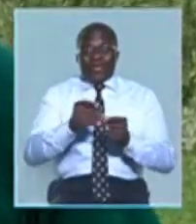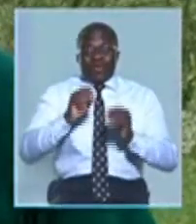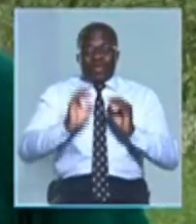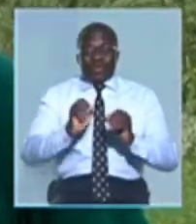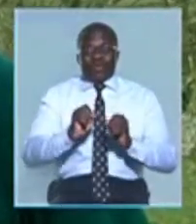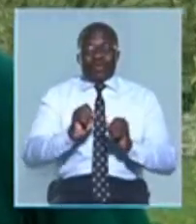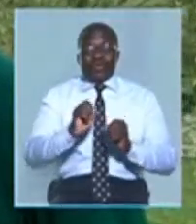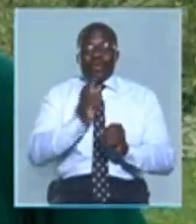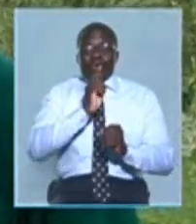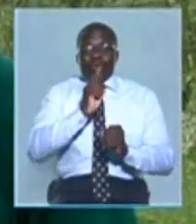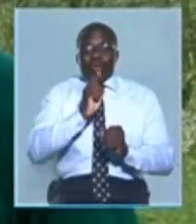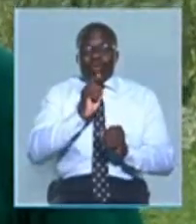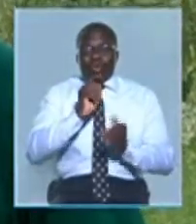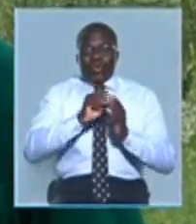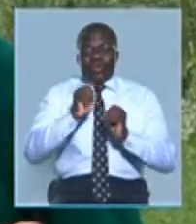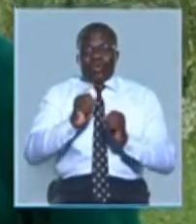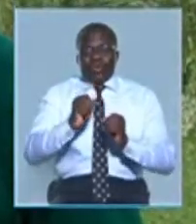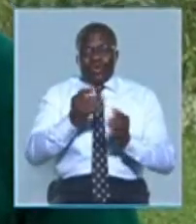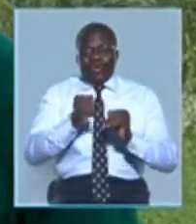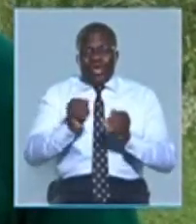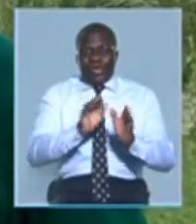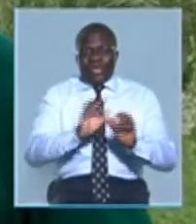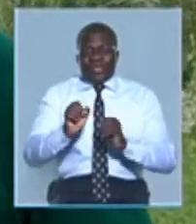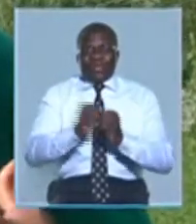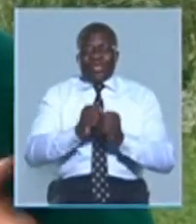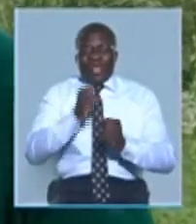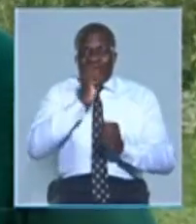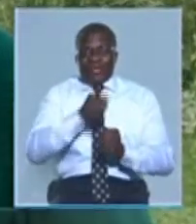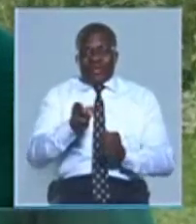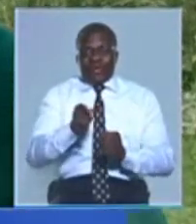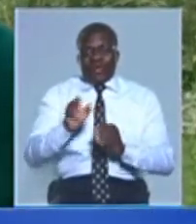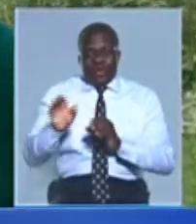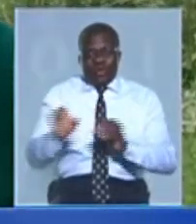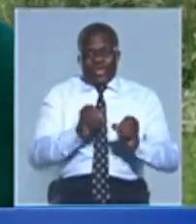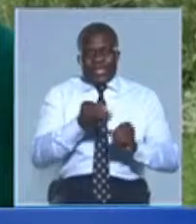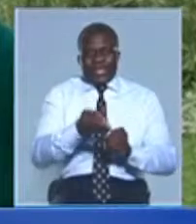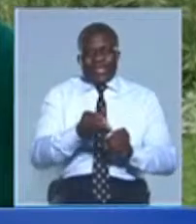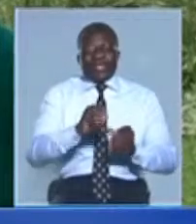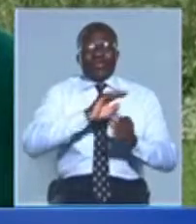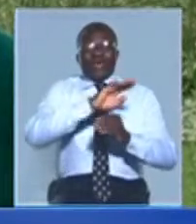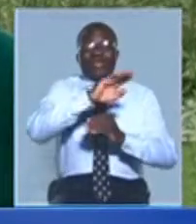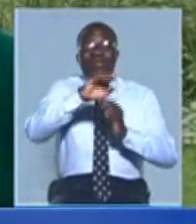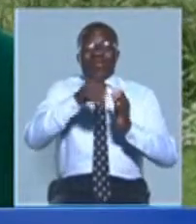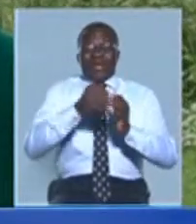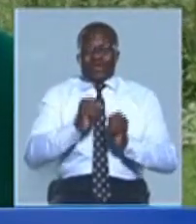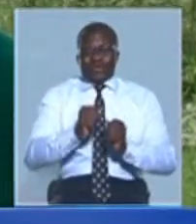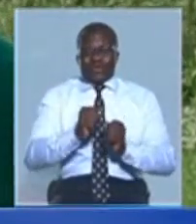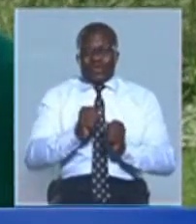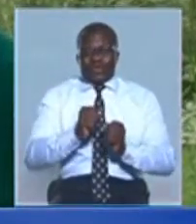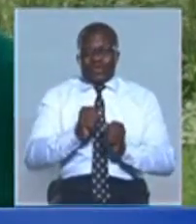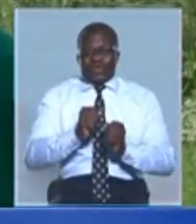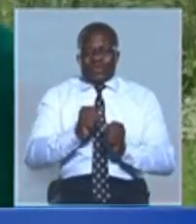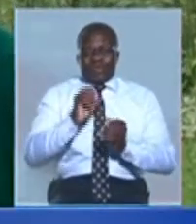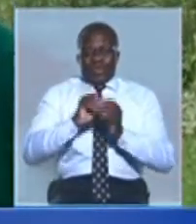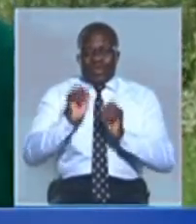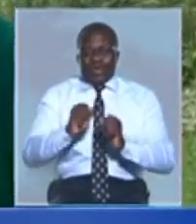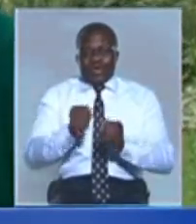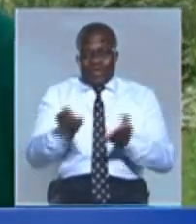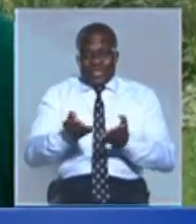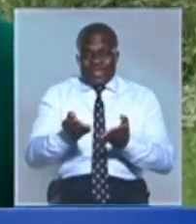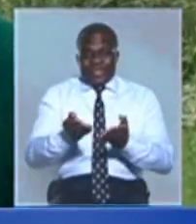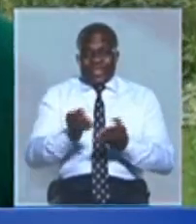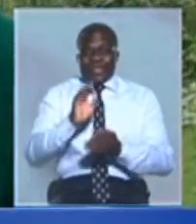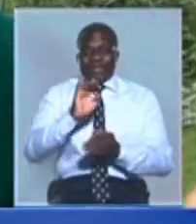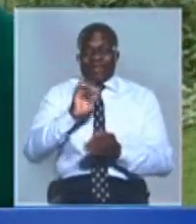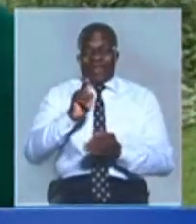où l'on tisse une affinité avec l'eau. On peut quitter ici pour aller partout. On peut aller où par exemple d'ici? On peut, d'ici, par exemple,